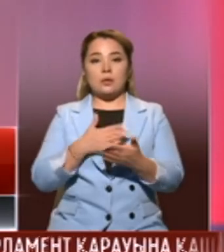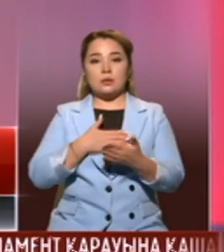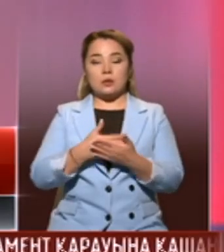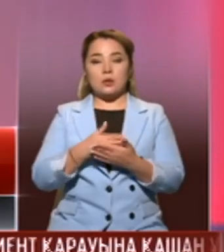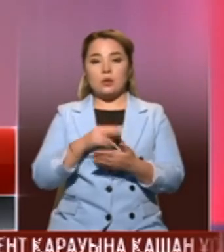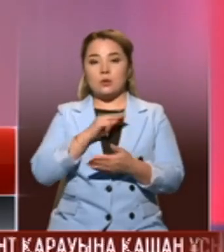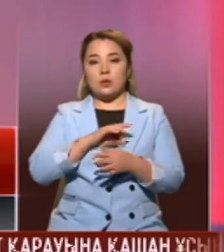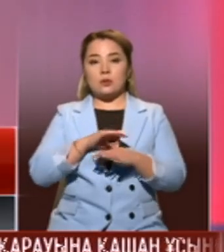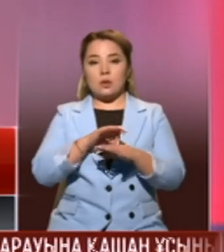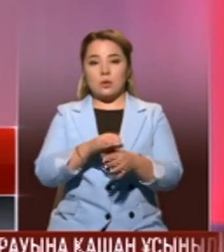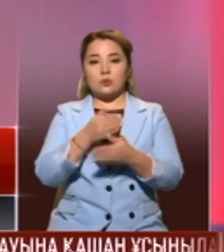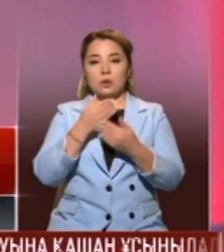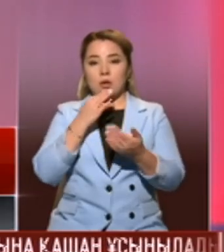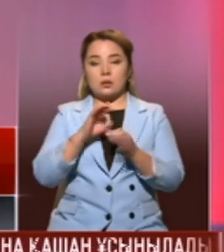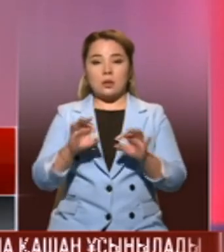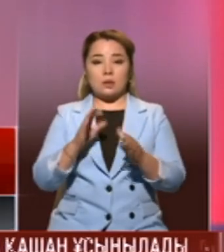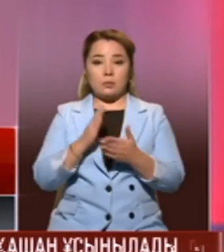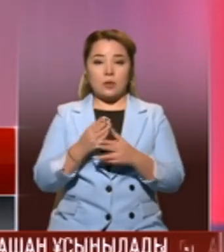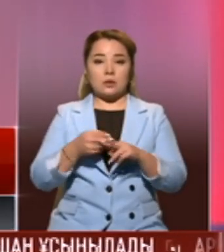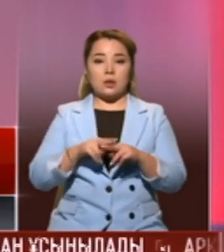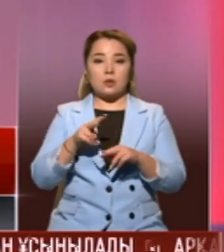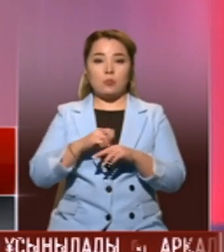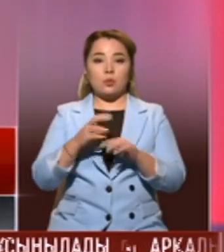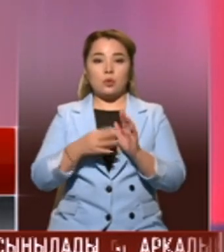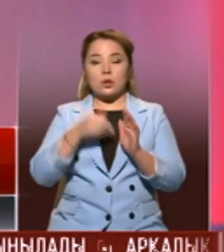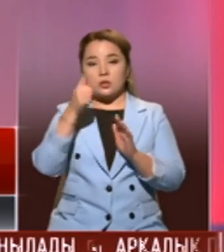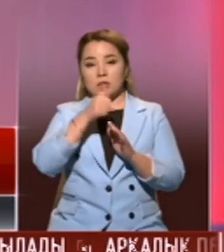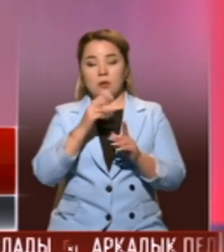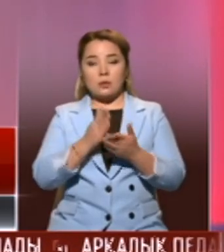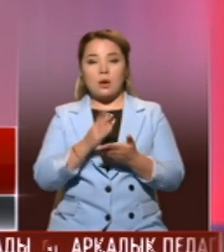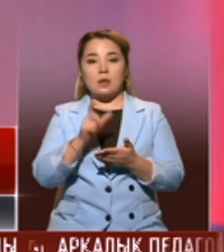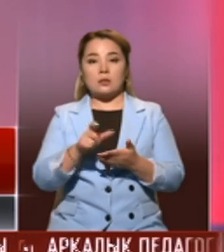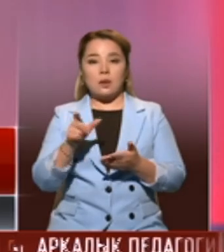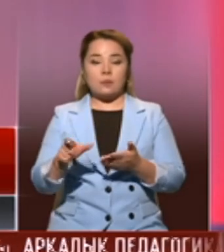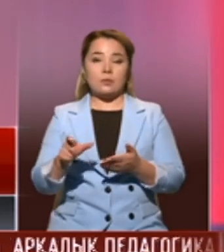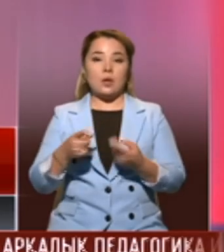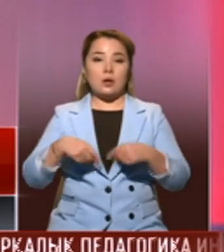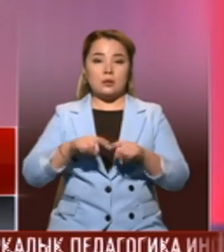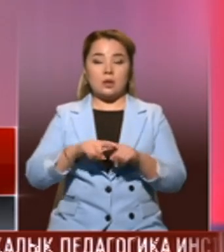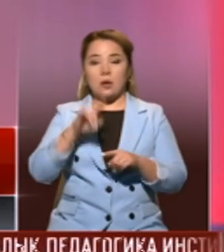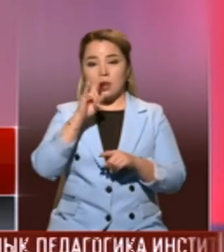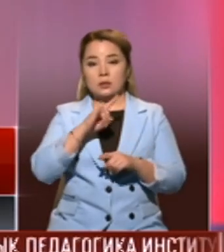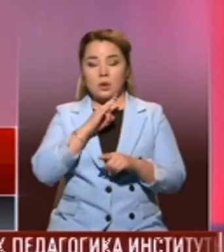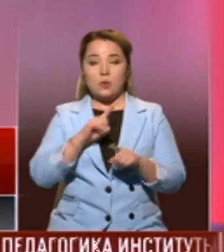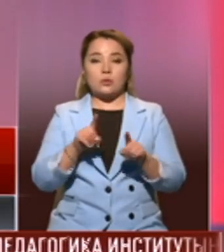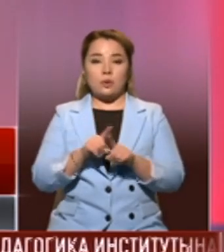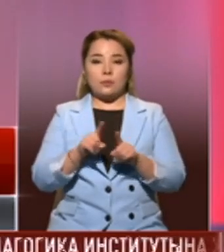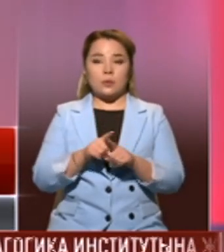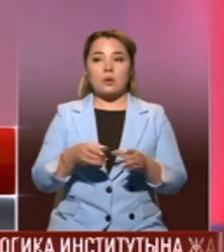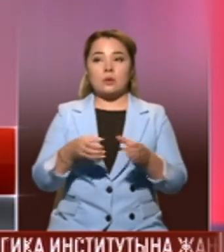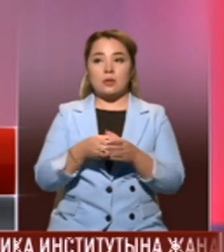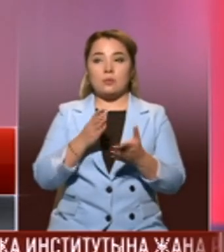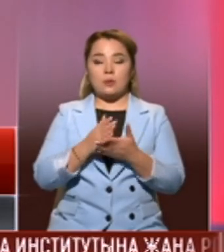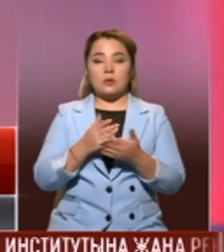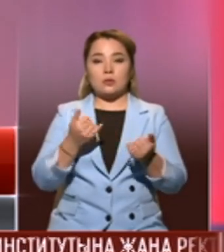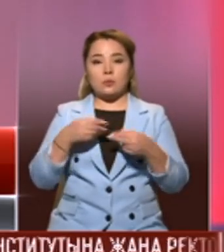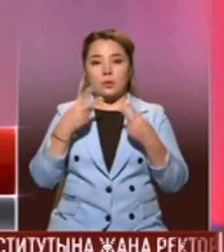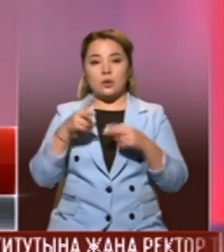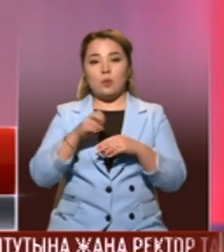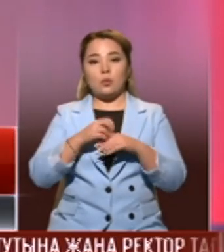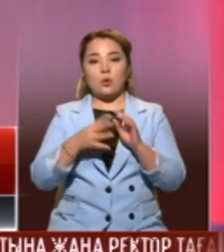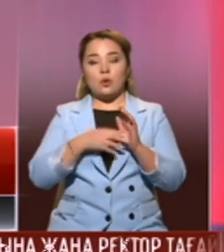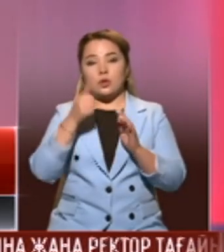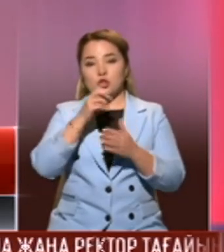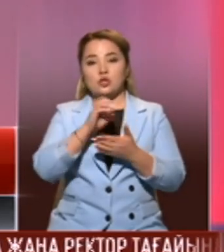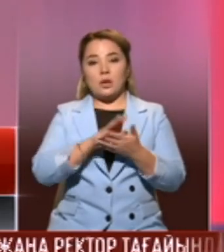айта алмаймыз. Дәл осы 2019 жылғы сайлаудан кейін қазақ қоғамы әжептәуір оянды. Дәл осы 2019 жылғы сайлау процесі